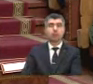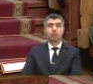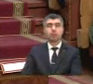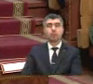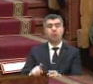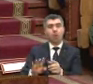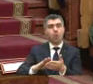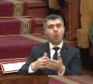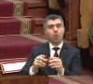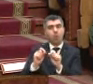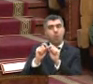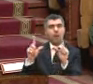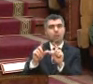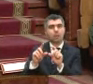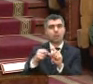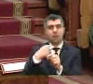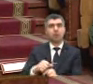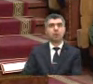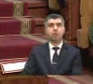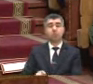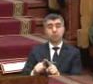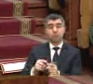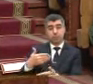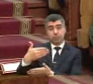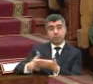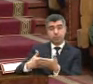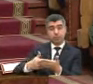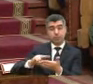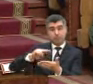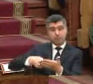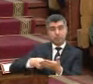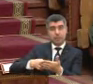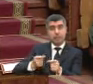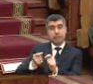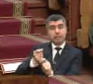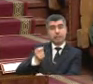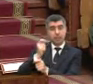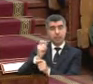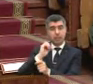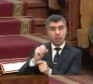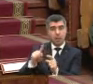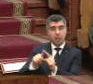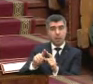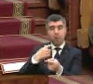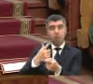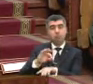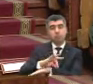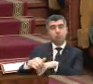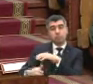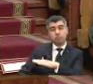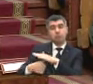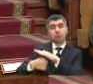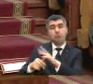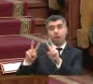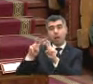ككل. اولا، الرخص ديال الصيد البحري لا تعطى الا وفق دراسات وابحاث المعهد الوطني للبحث في الصيد البحري.